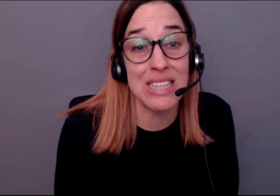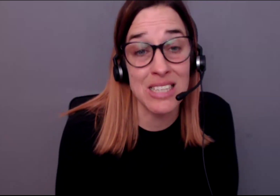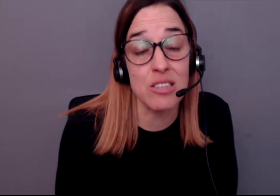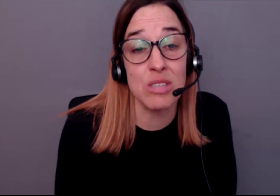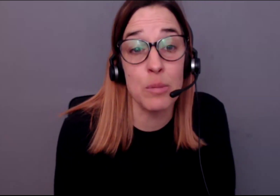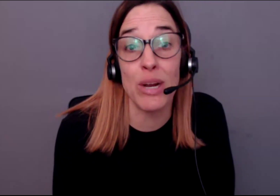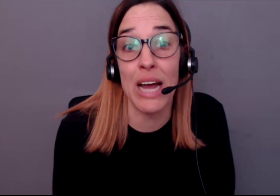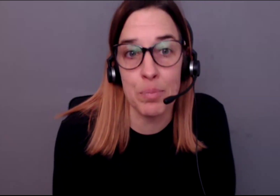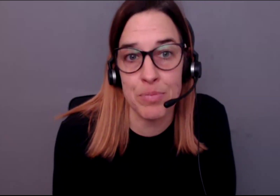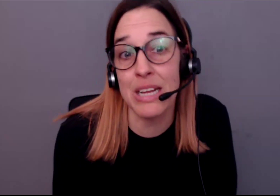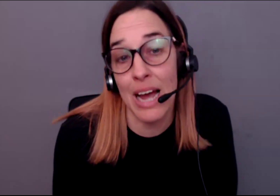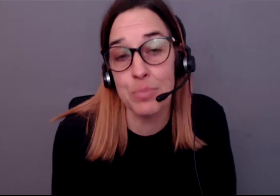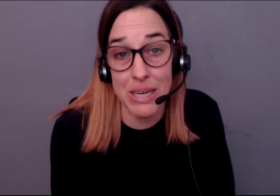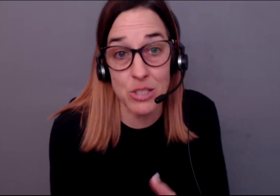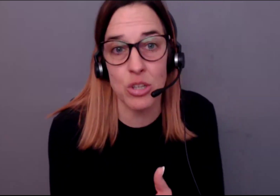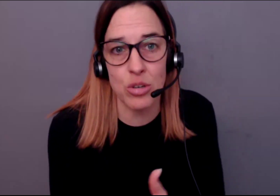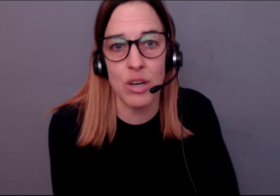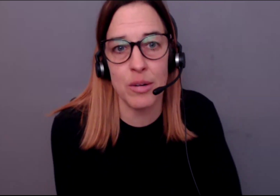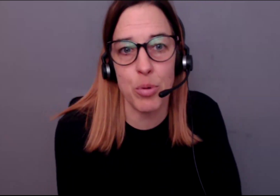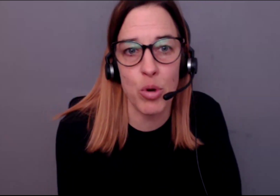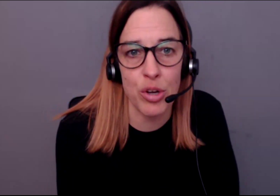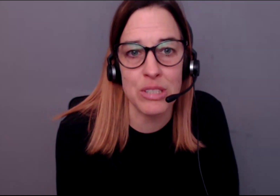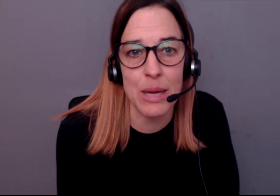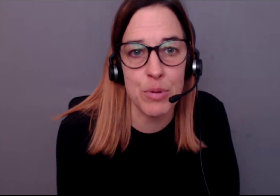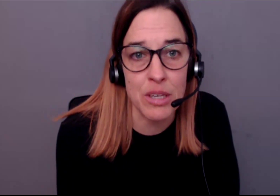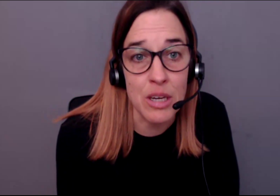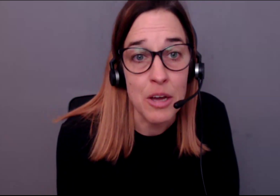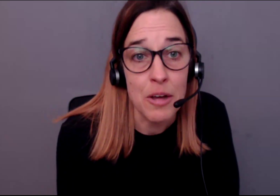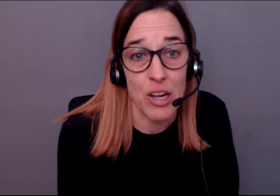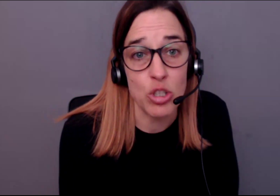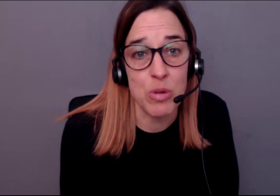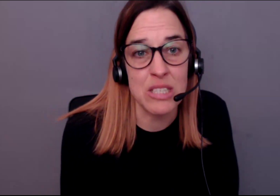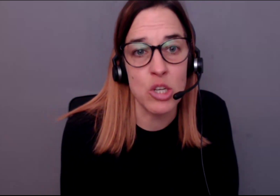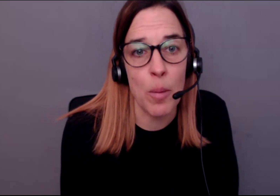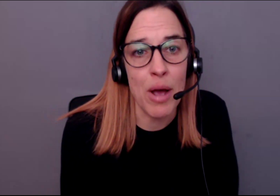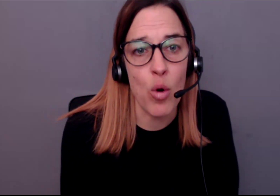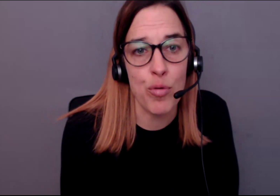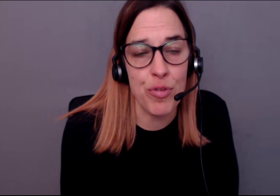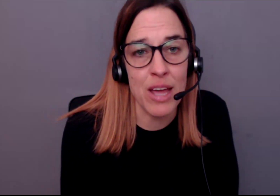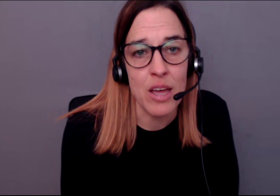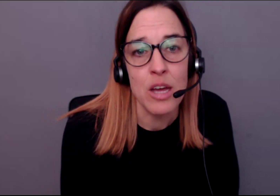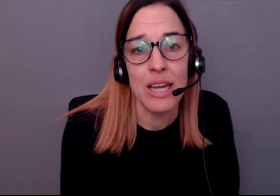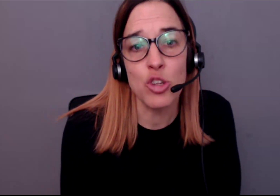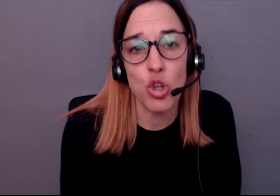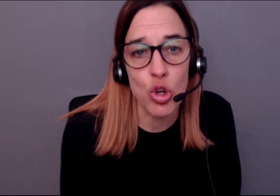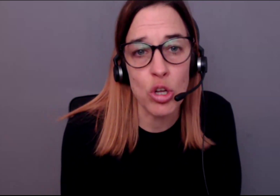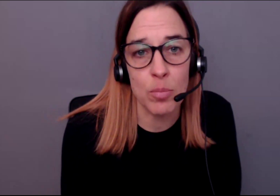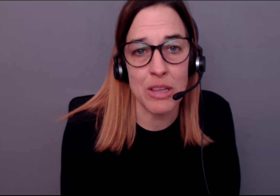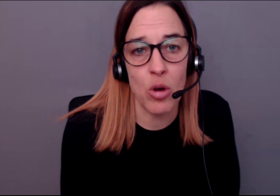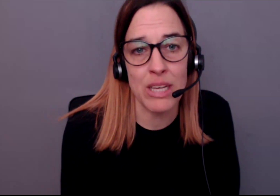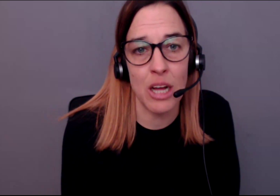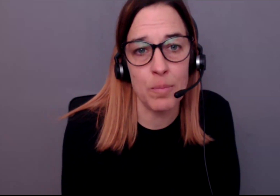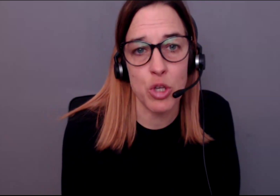Je trouve que c'est très difficile pour les grandes personnes là, pour s'habiller. Fait que là, je me dis, comment on fait, quel